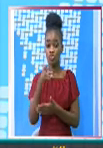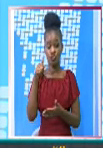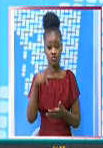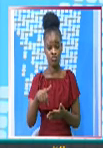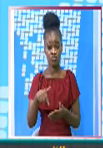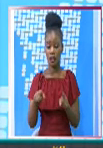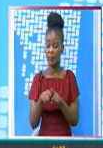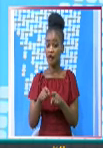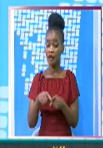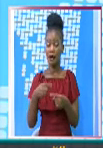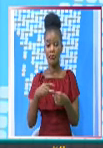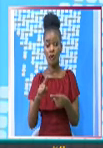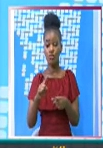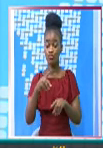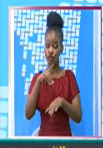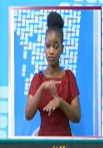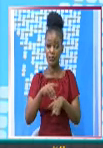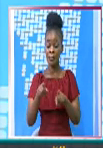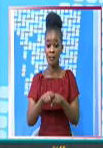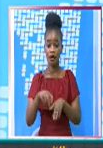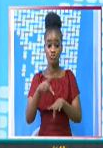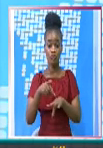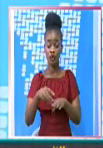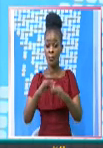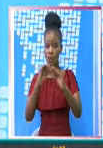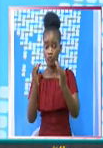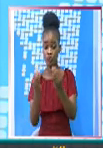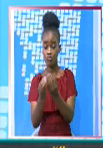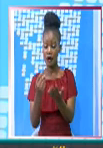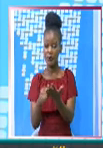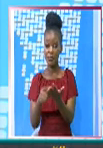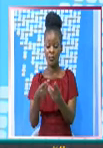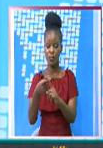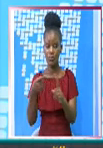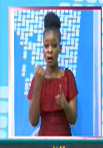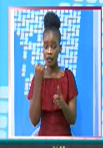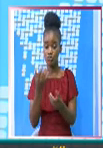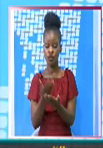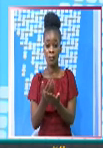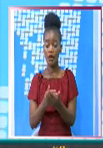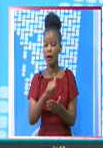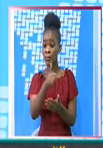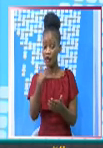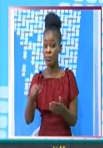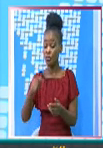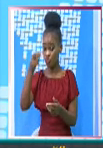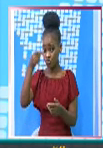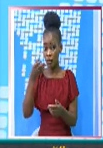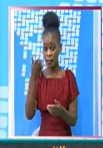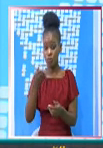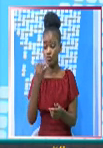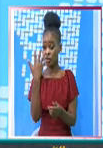kw'emu. Tutandise olwaleero n'akakiiko ka Paalamenti aka Uganda nga bavuddeyo nno ne basaba buli mubaka abawerera